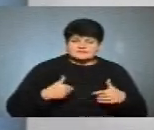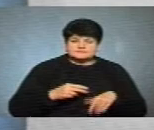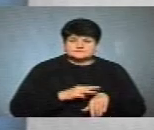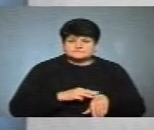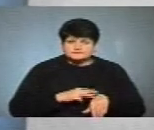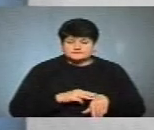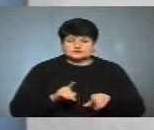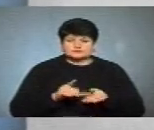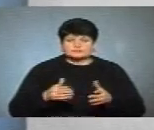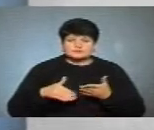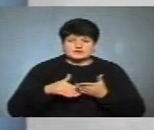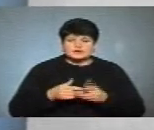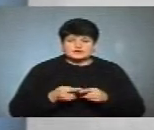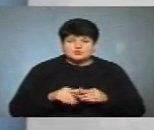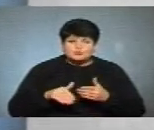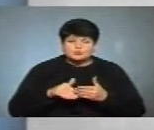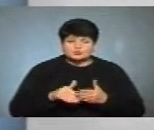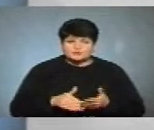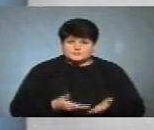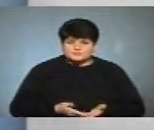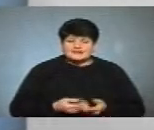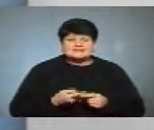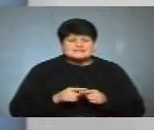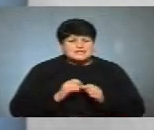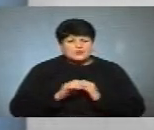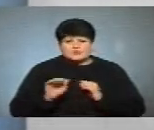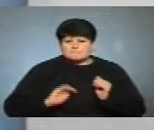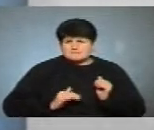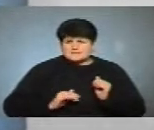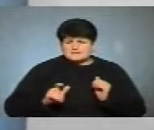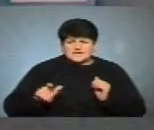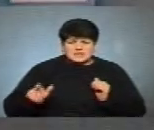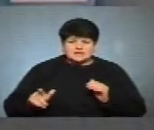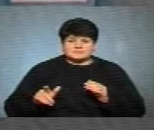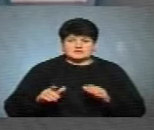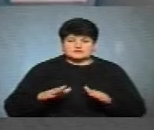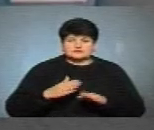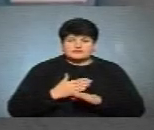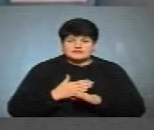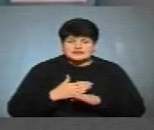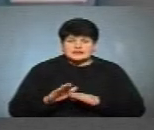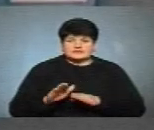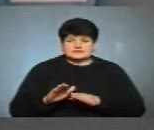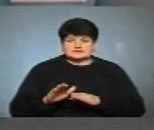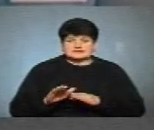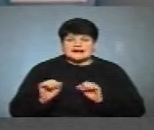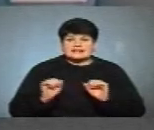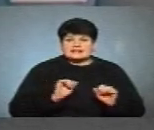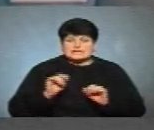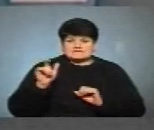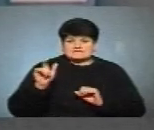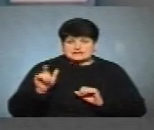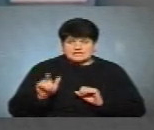правоохоронні органи, щоб сприяли цьому допомогти. Ну, це кожен підприємець, якщо субвенція виділялася на керівника